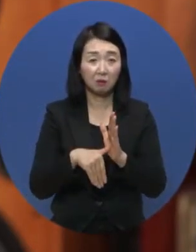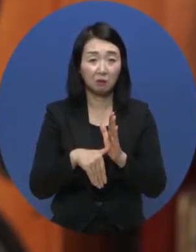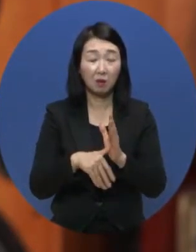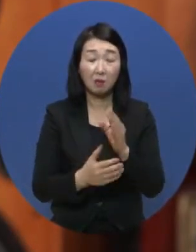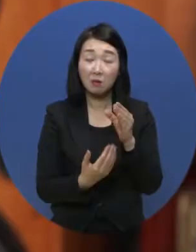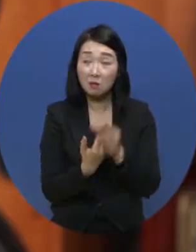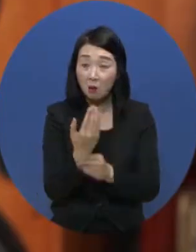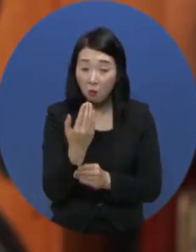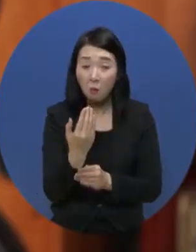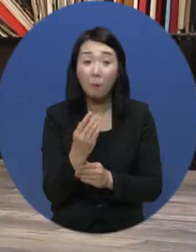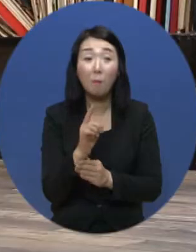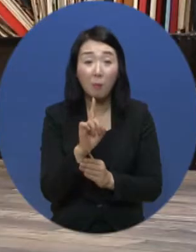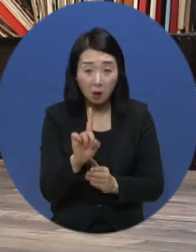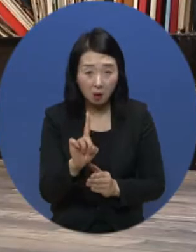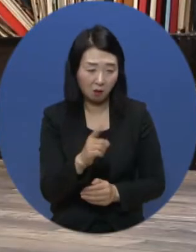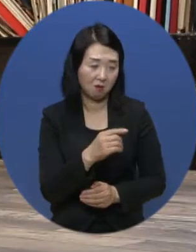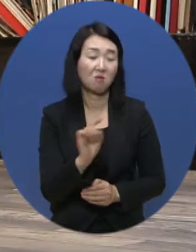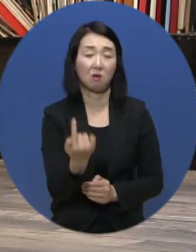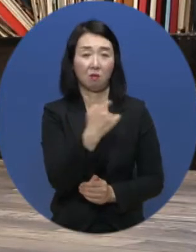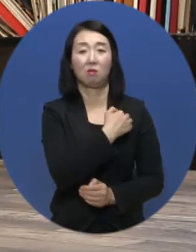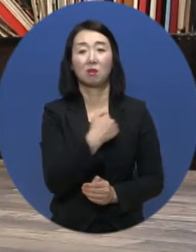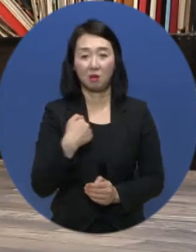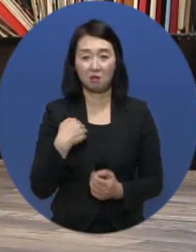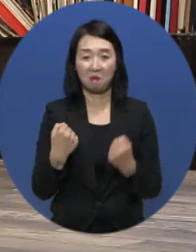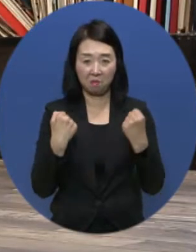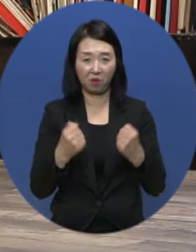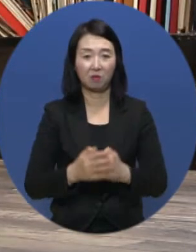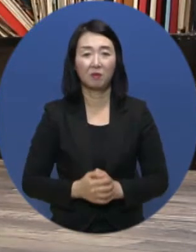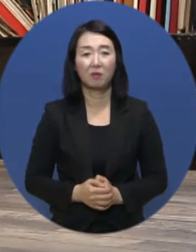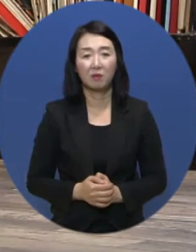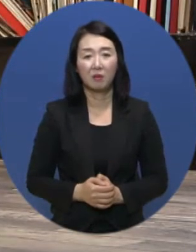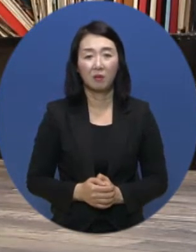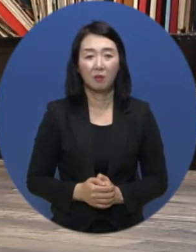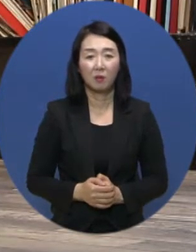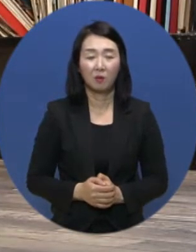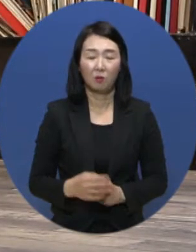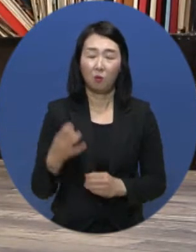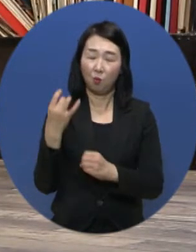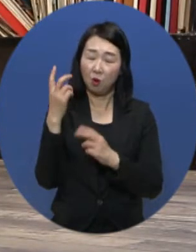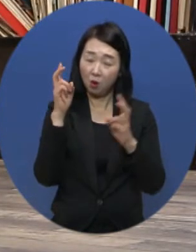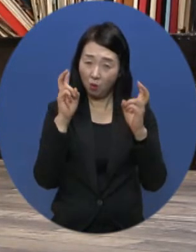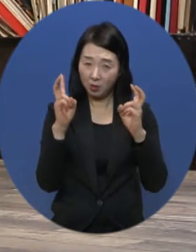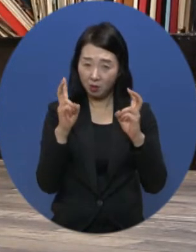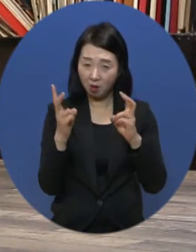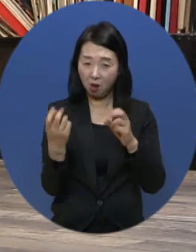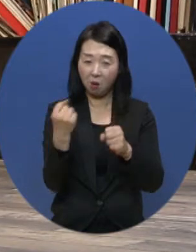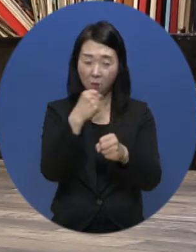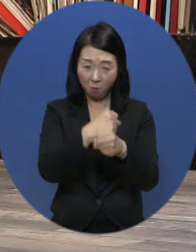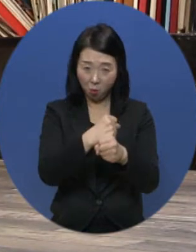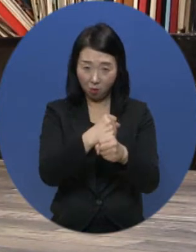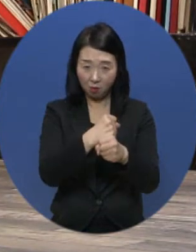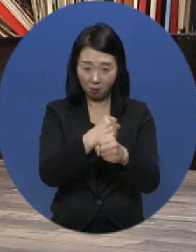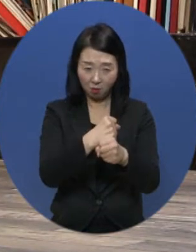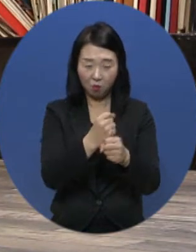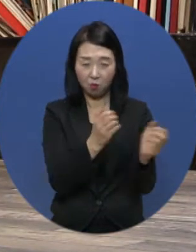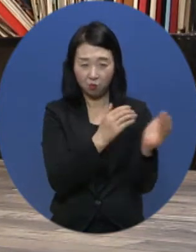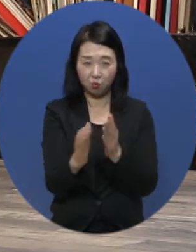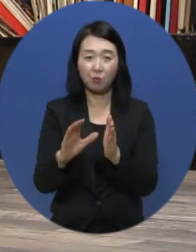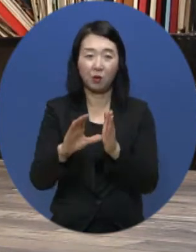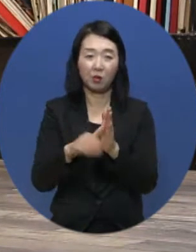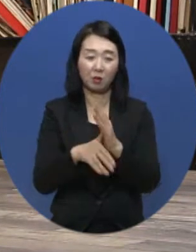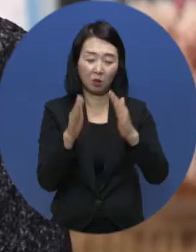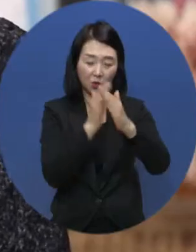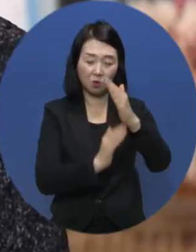하나 일어났는데요. 원직장 복귀를 준비하면서 우연히 모 공공기관 공채시험에 응시를